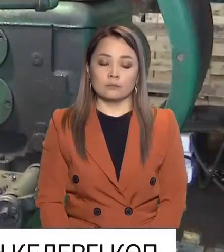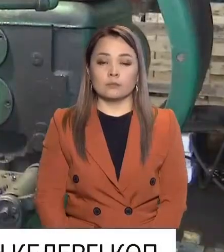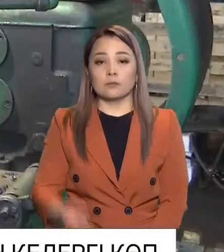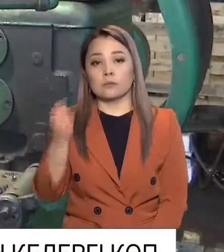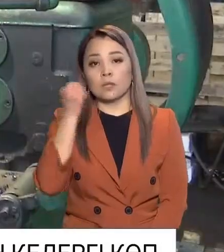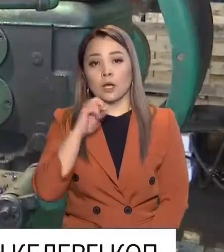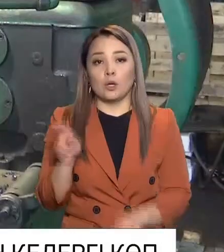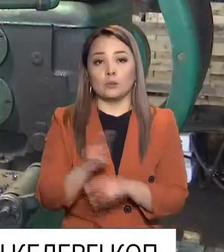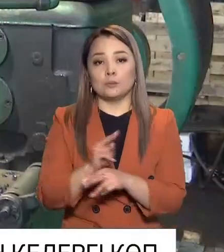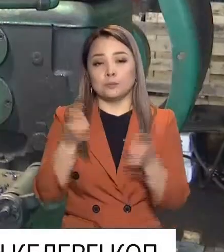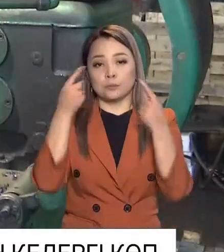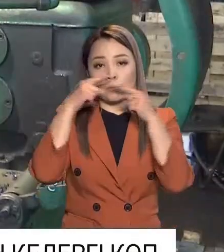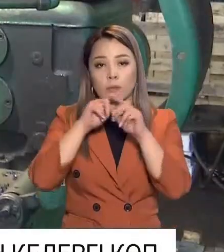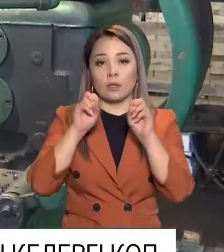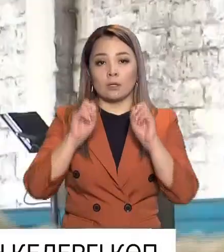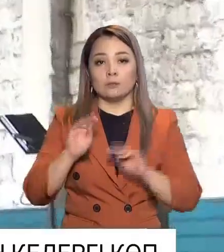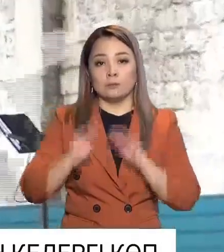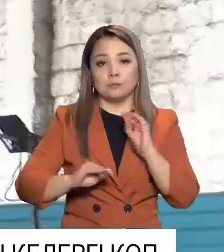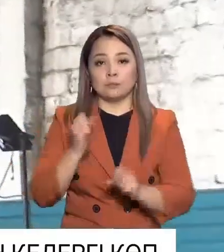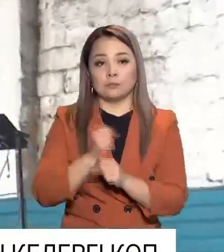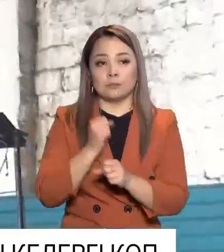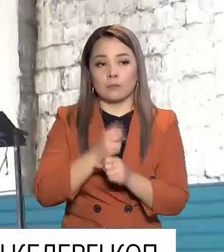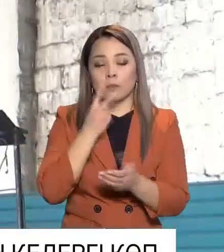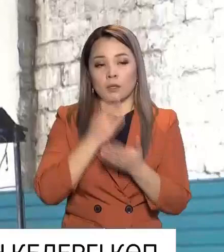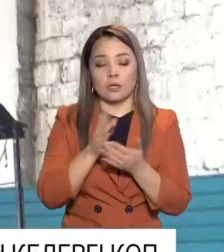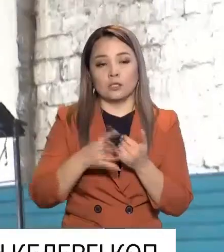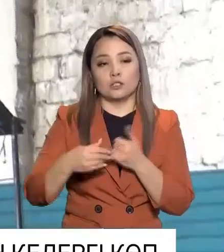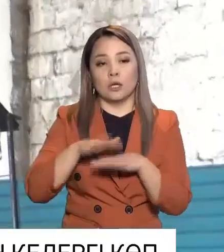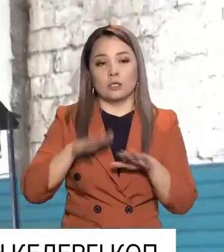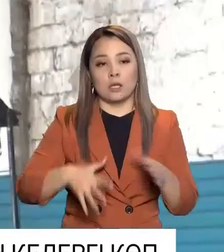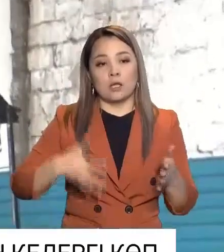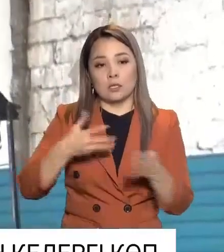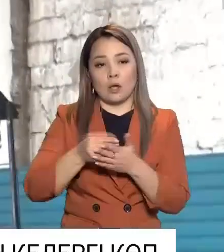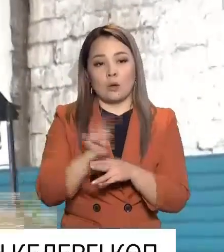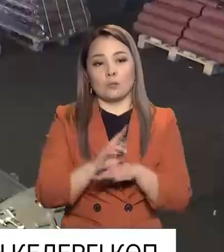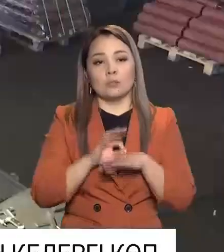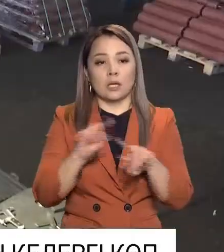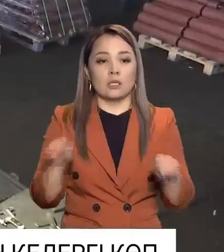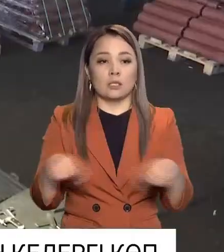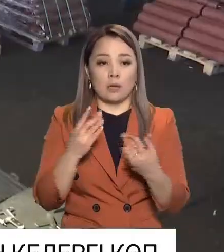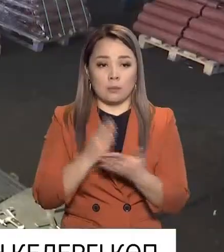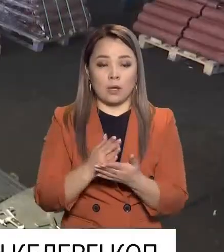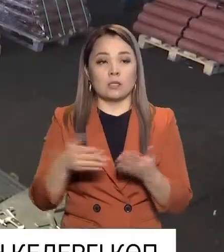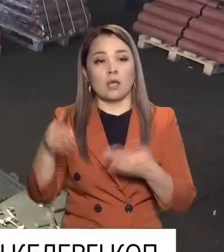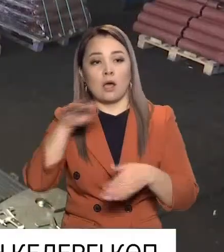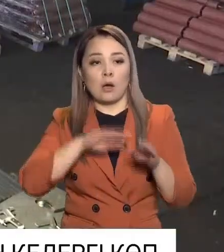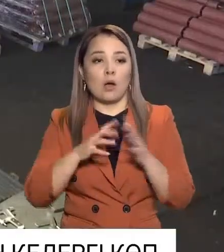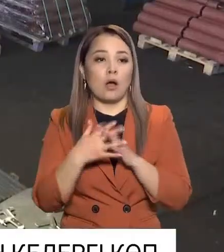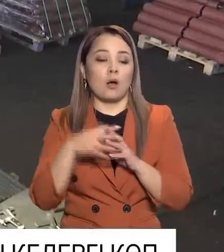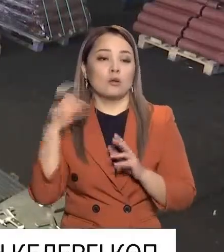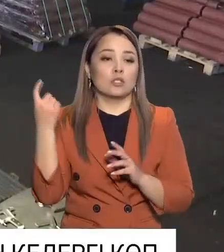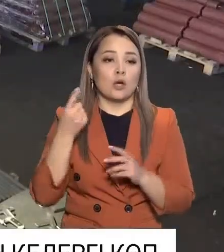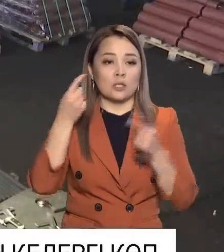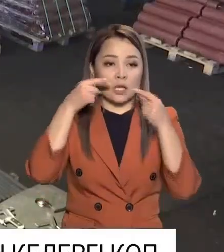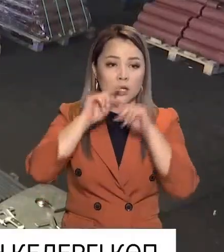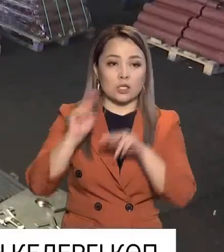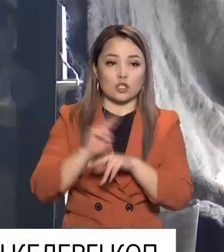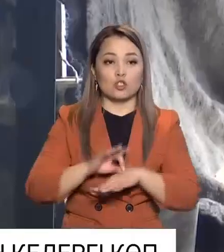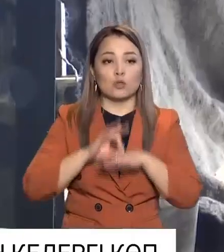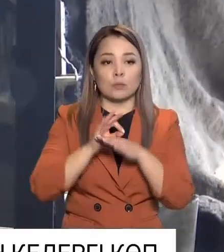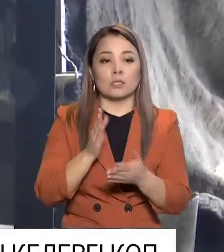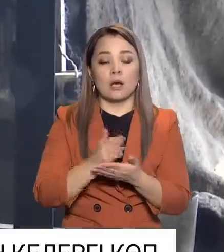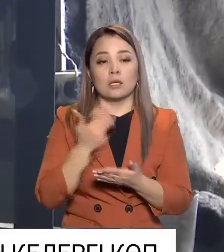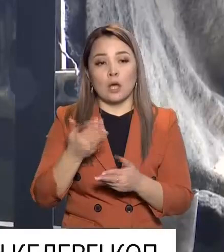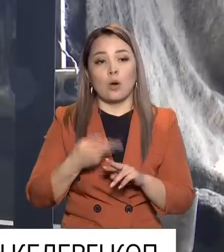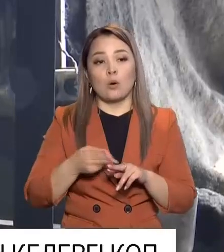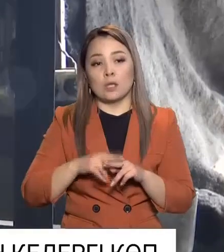Ескі жөндеу механика зауытын 2007 жылы жергілікті кәсіпкерлер өз қарсына қайта қалыпқа келтірген. Тау-кен ауыл шаруашылығы техникасын жөндеумен айналысқан.